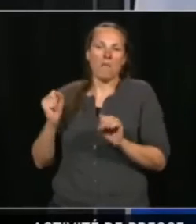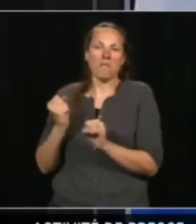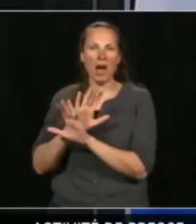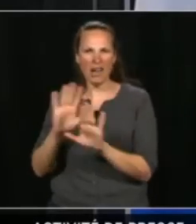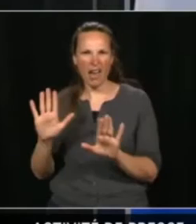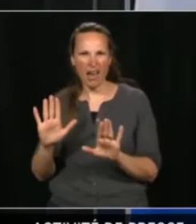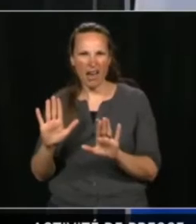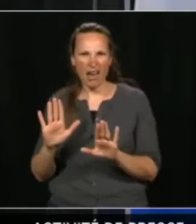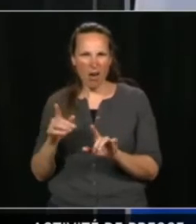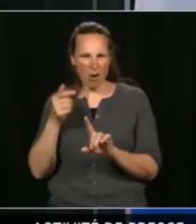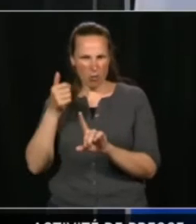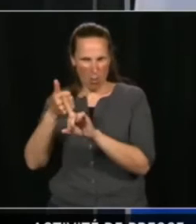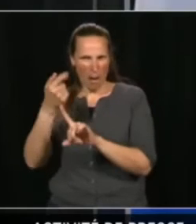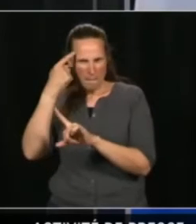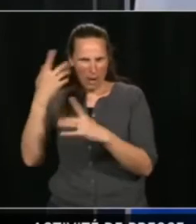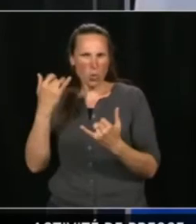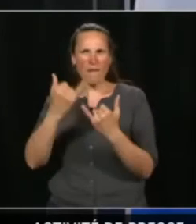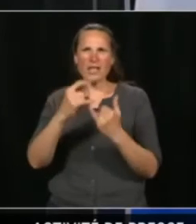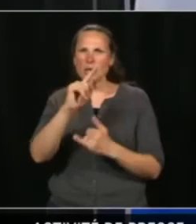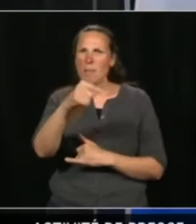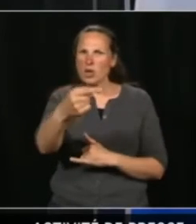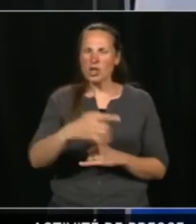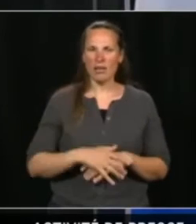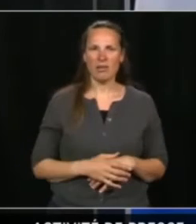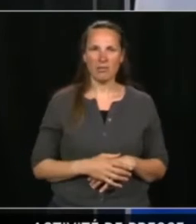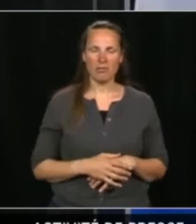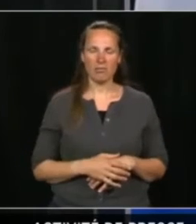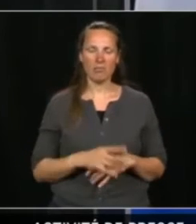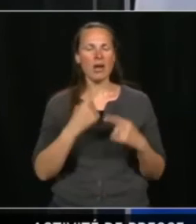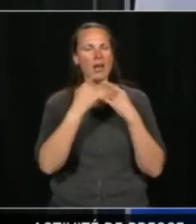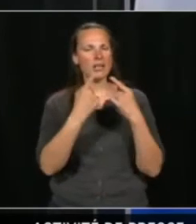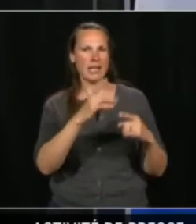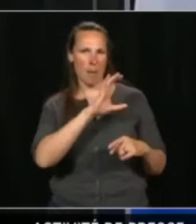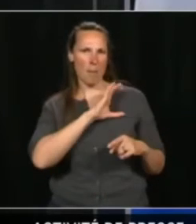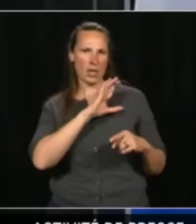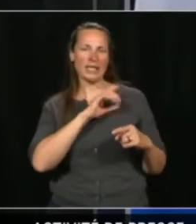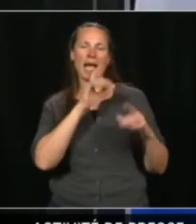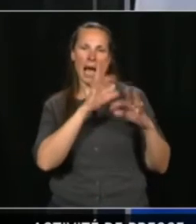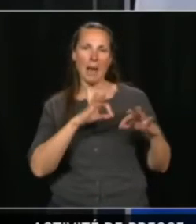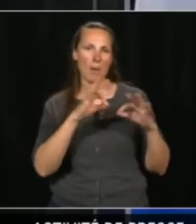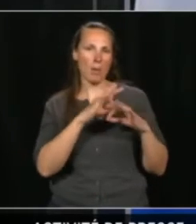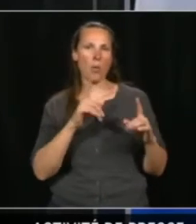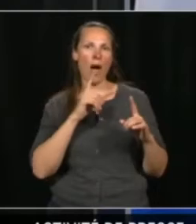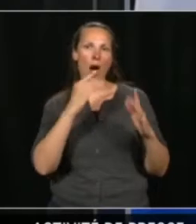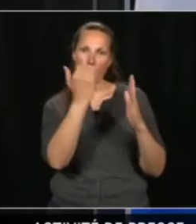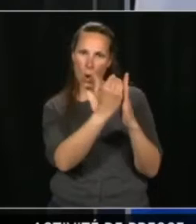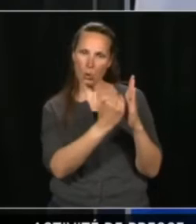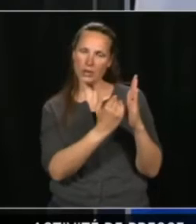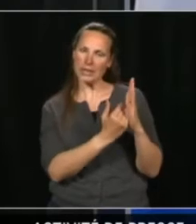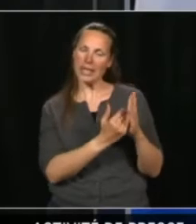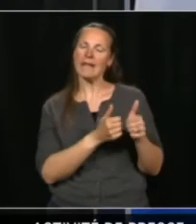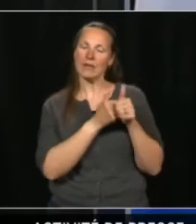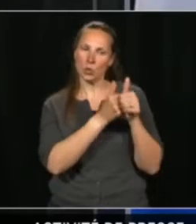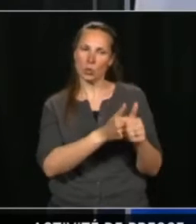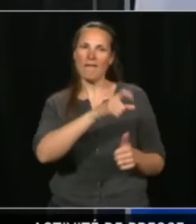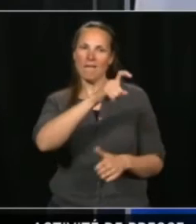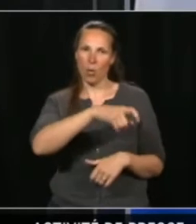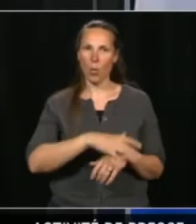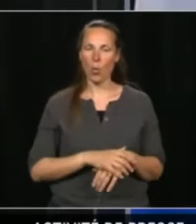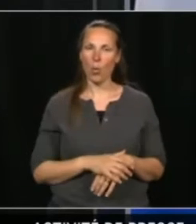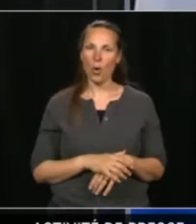la directive aux policiers ne change pas. On veut continuer de faire respecter les consignes. C'est certain que c'est une des raisons